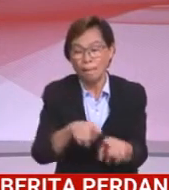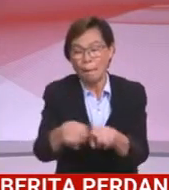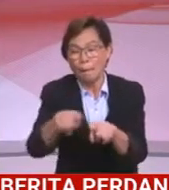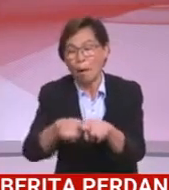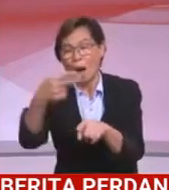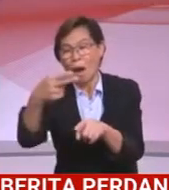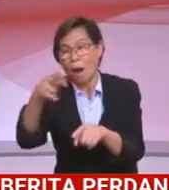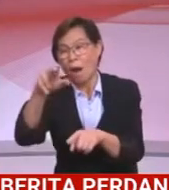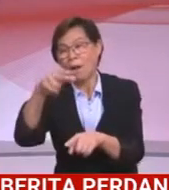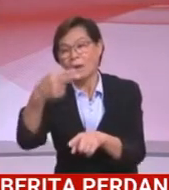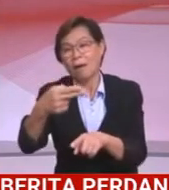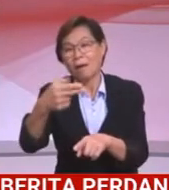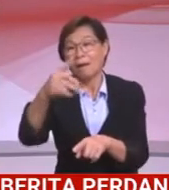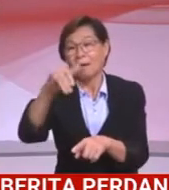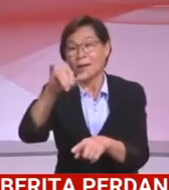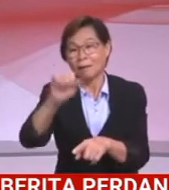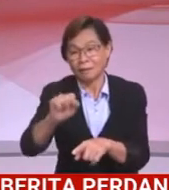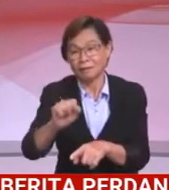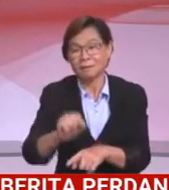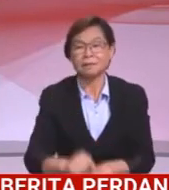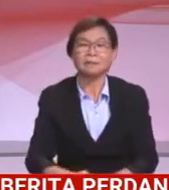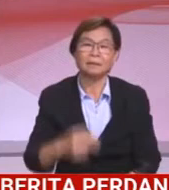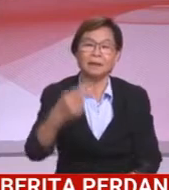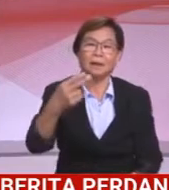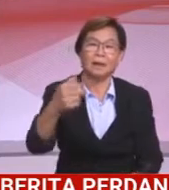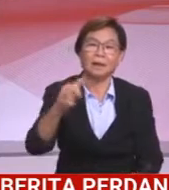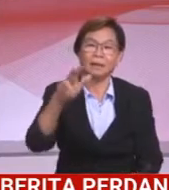herishk Mohamad murni tacana